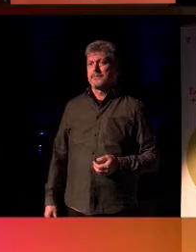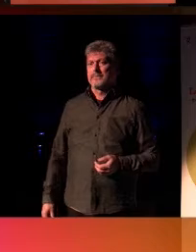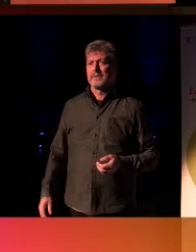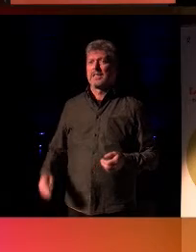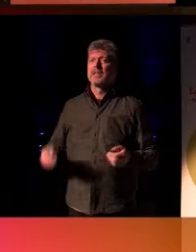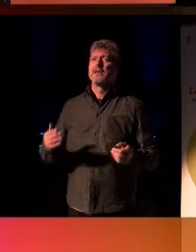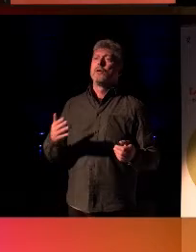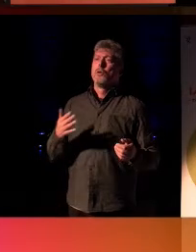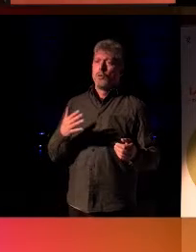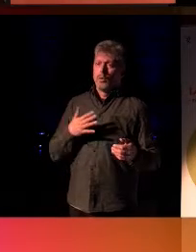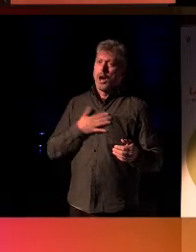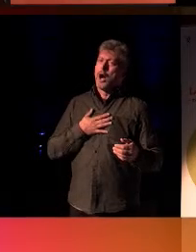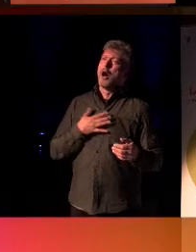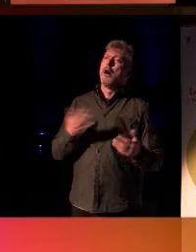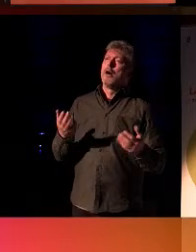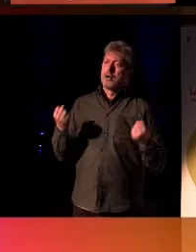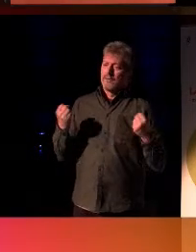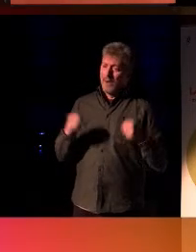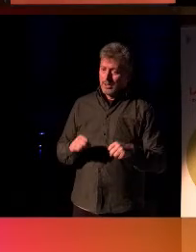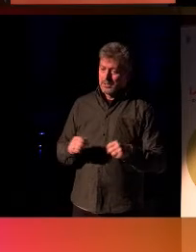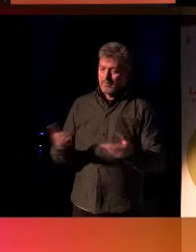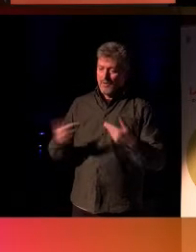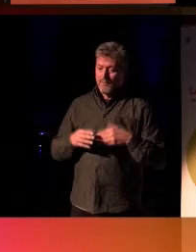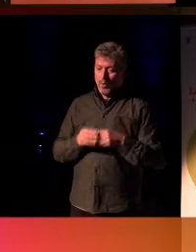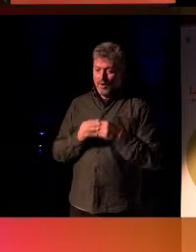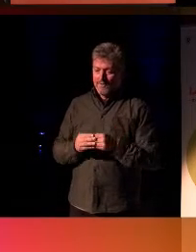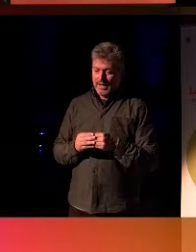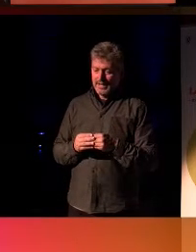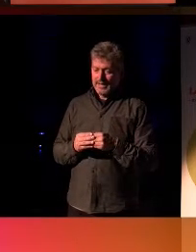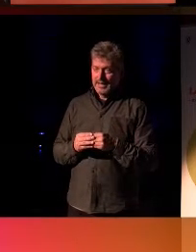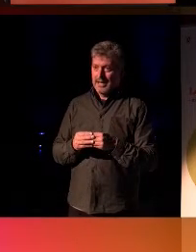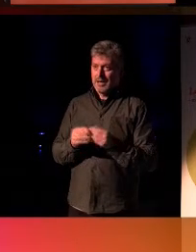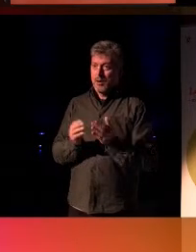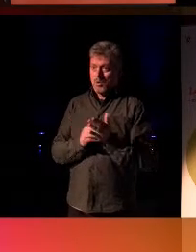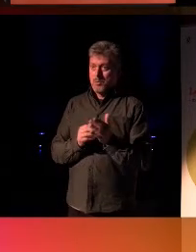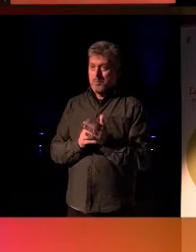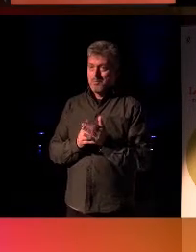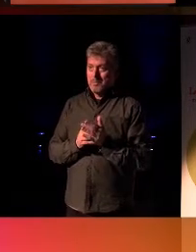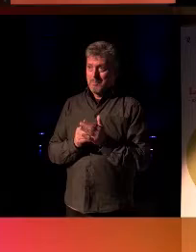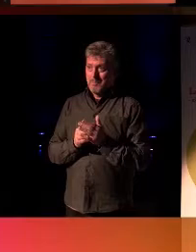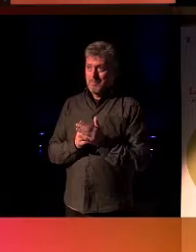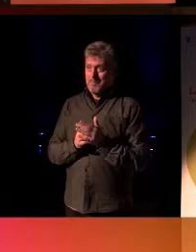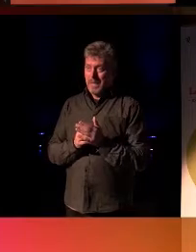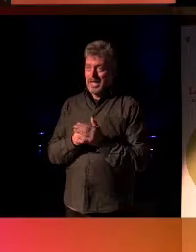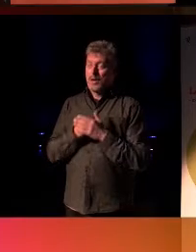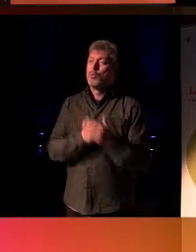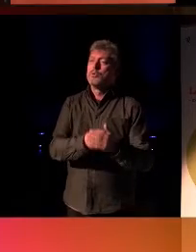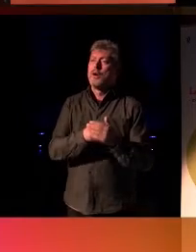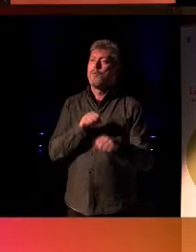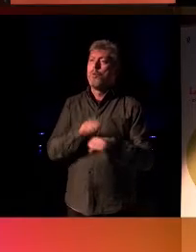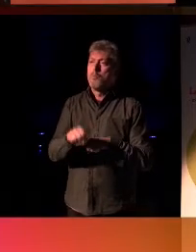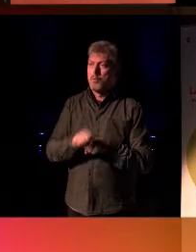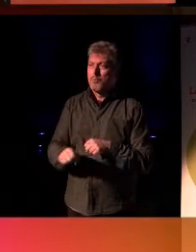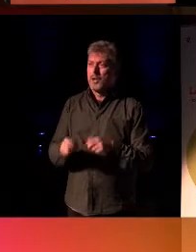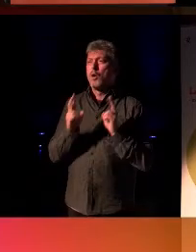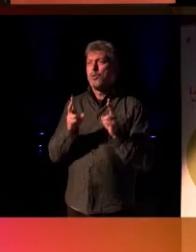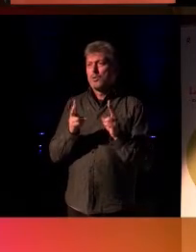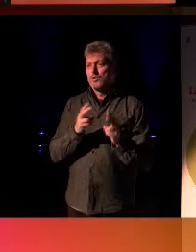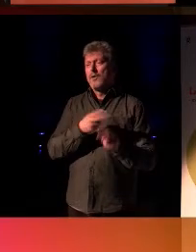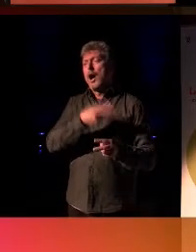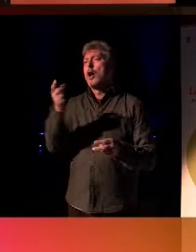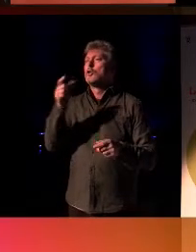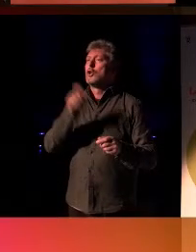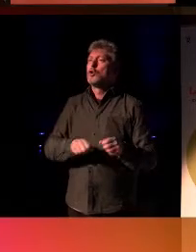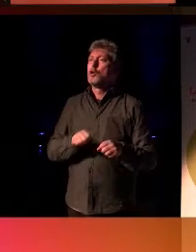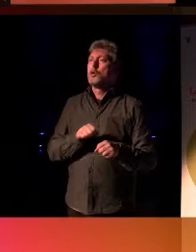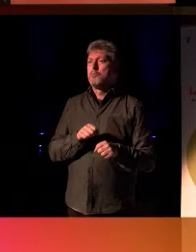har vanskeligheter med å få venner, og er mer utsatt for mobbing. Og man får da også oftere andre typer plager med seg